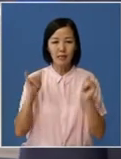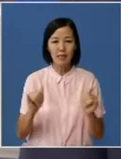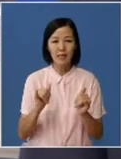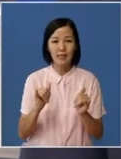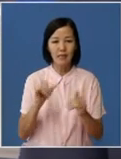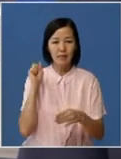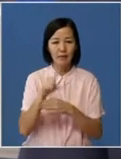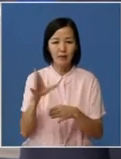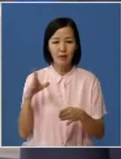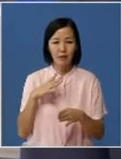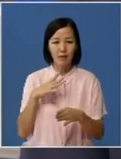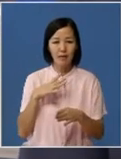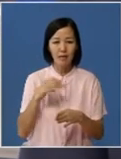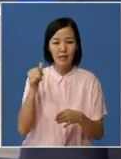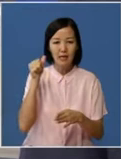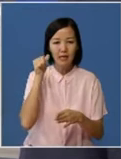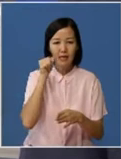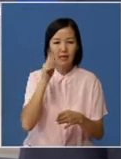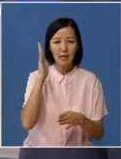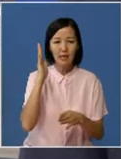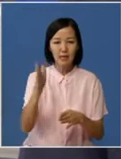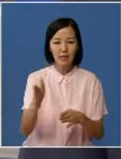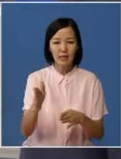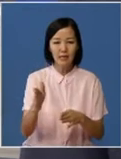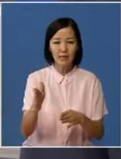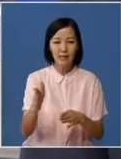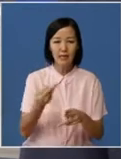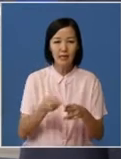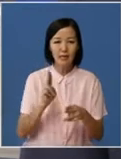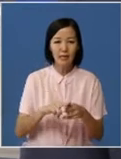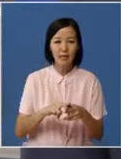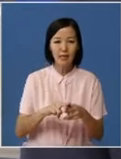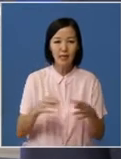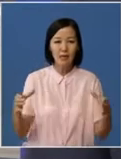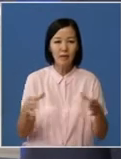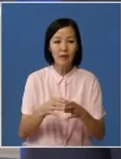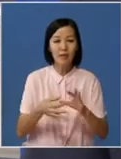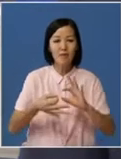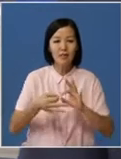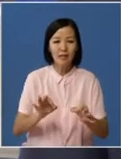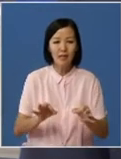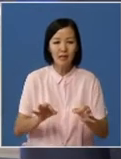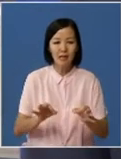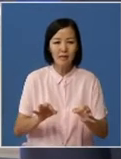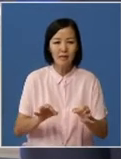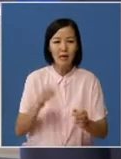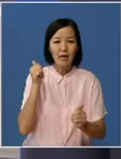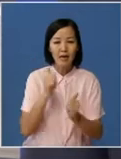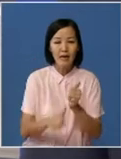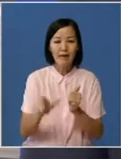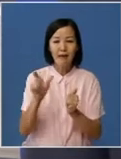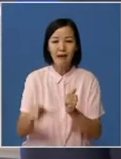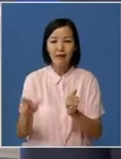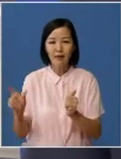істерінде бұлардың ертеңгі тек жағы компания ішін емес, кішкене нақтырақ мынау әр адамменен,